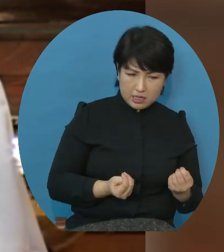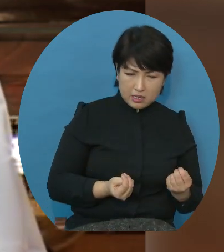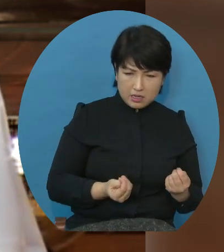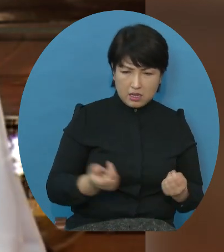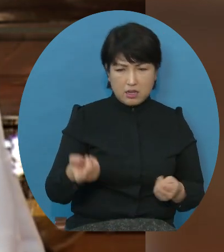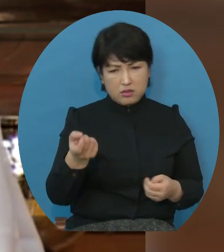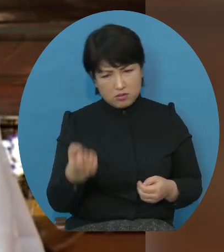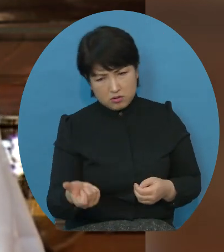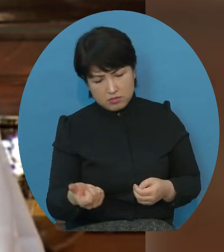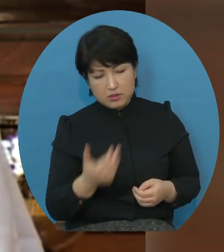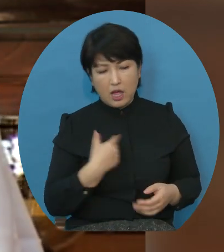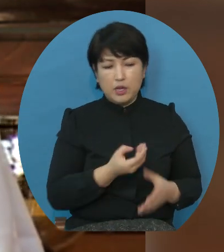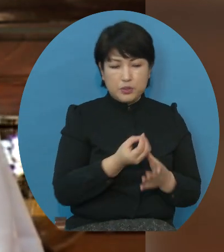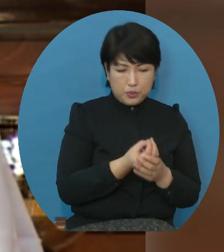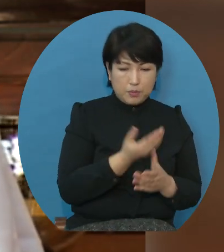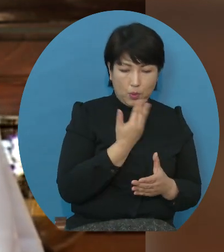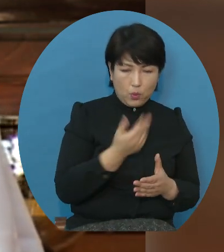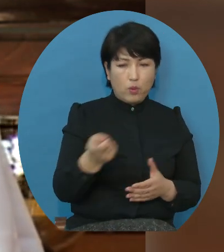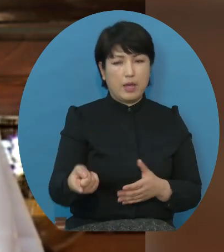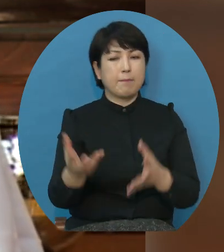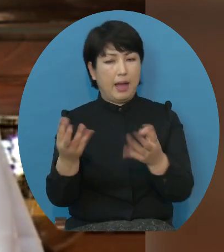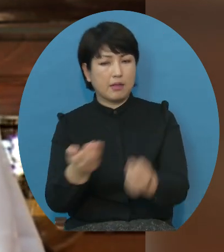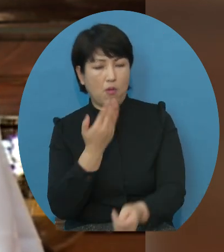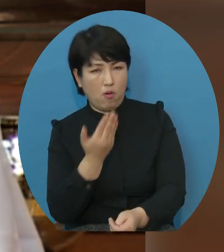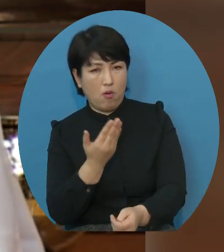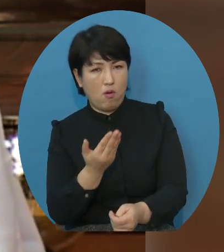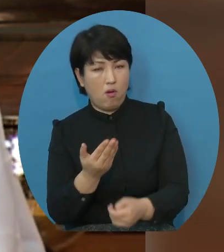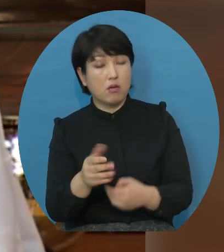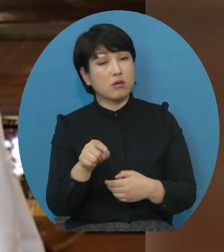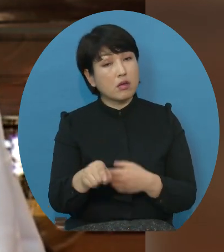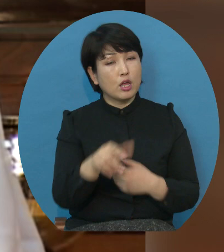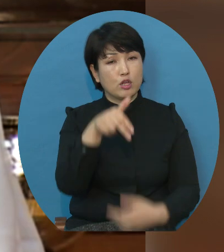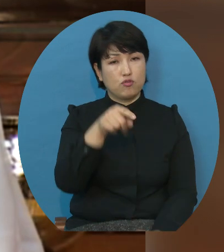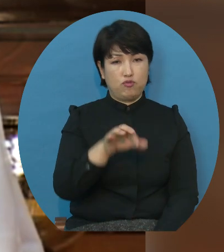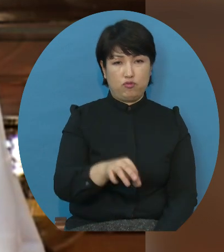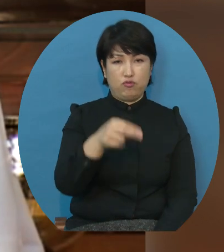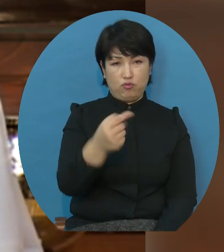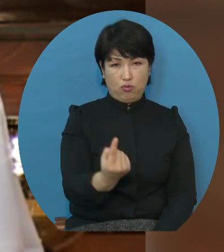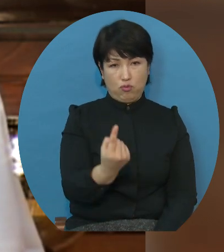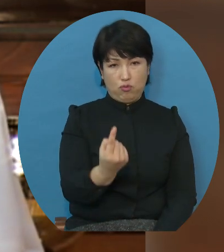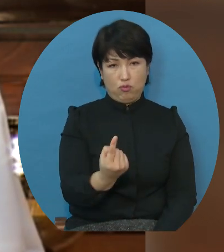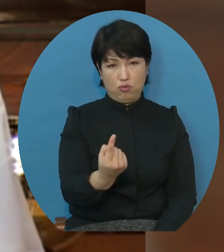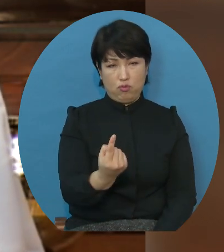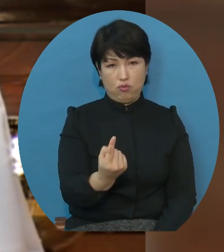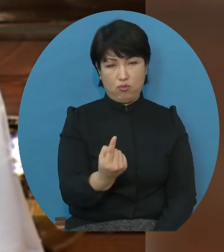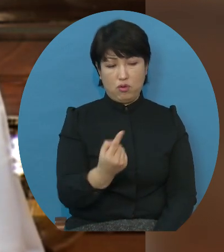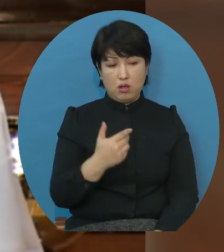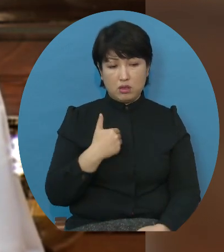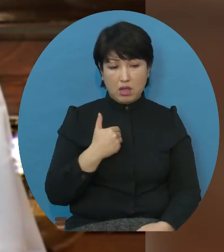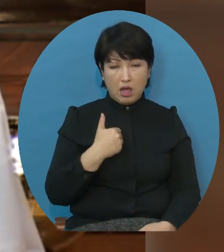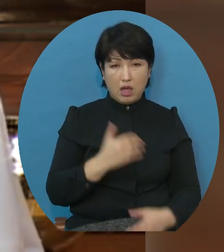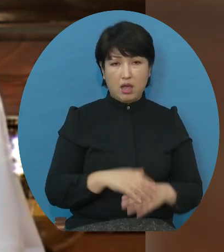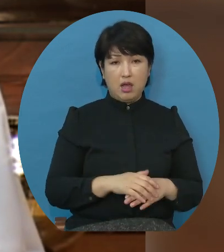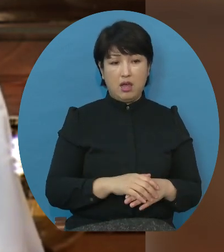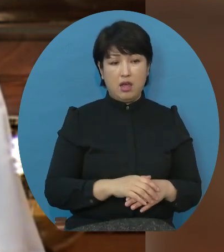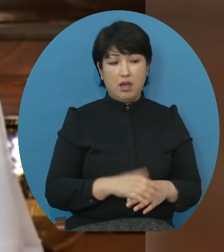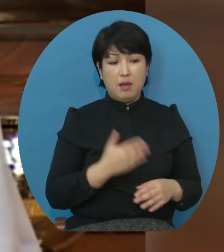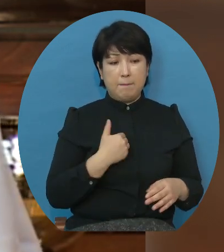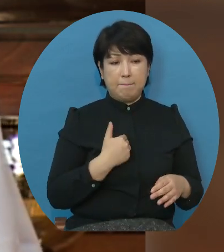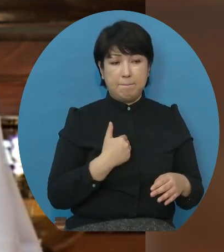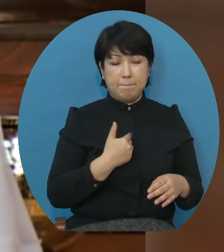좋다 이게 뭐에요 중도에 요 날은 많이 먹어서 건강을 해치고 그들은 적게 먹어서 건강을 해치는 게 양